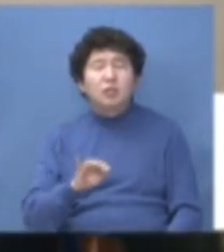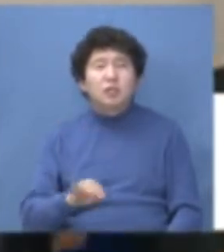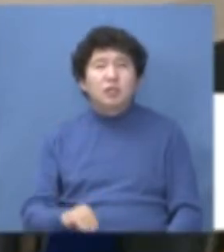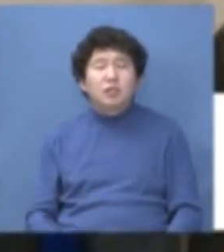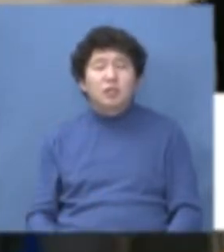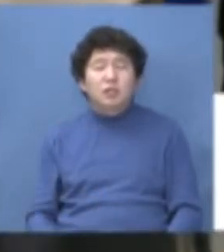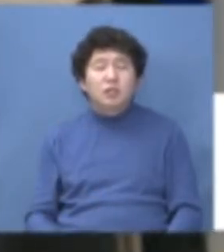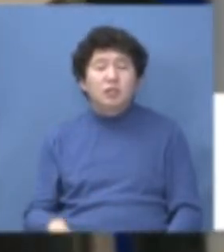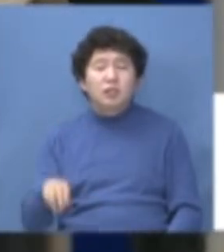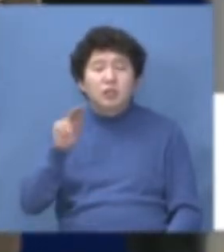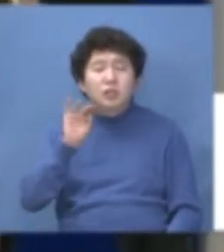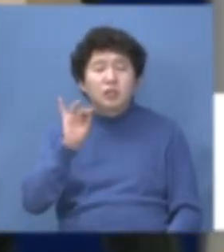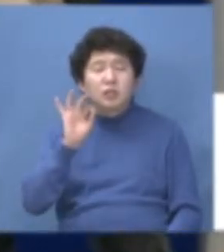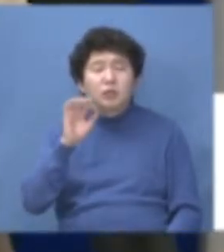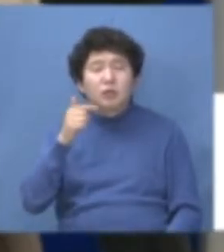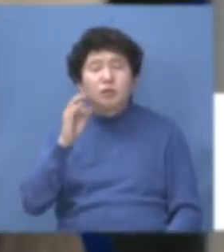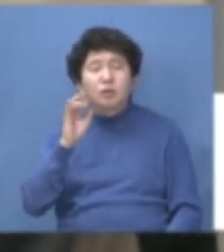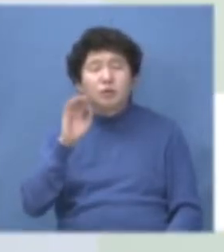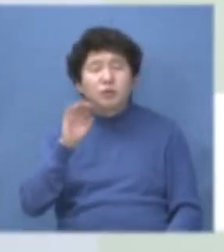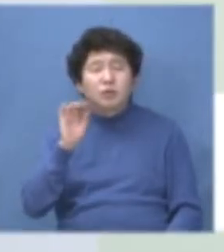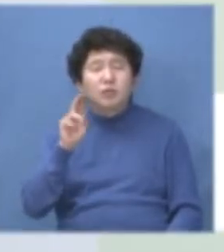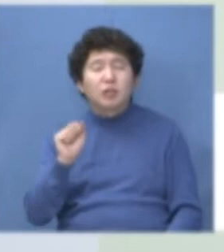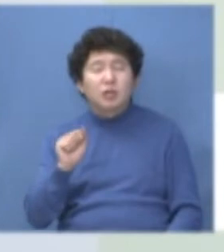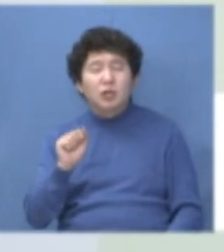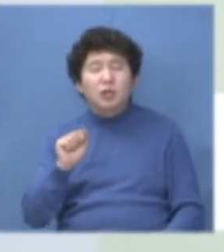ақпараттық диагностика қызметтерін алуға мүмкіндік бар.